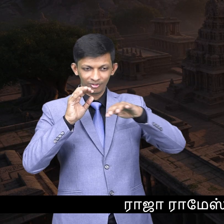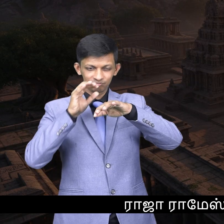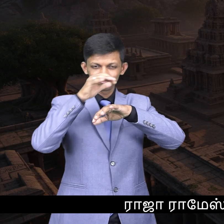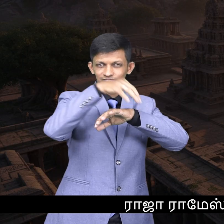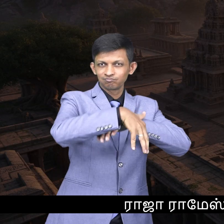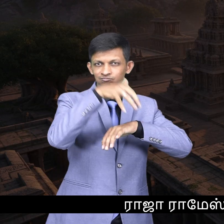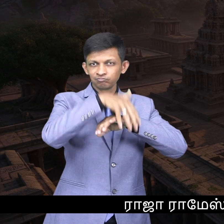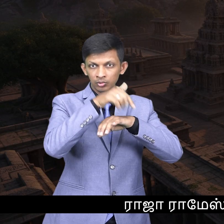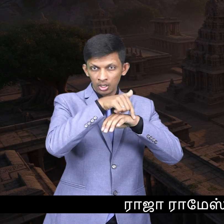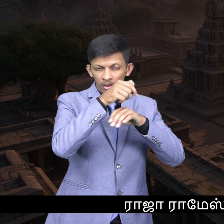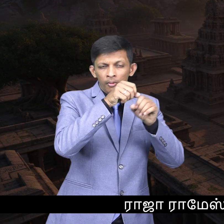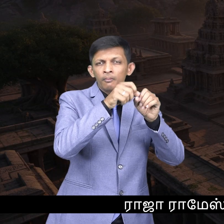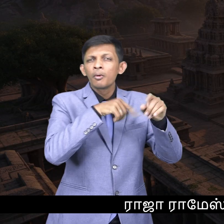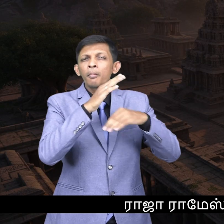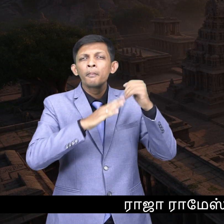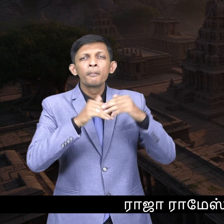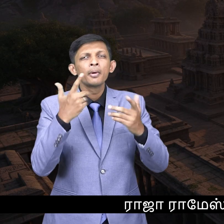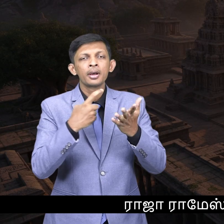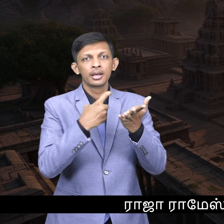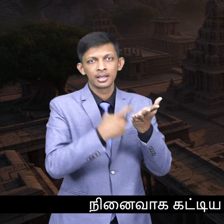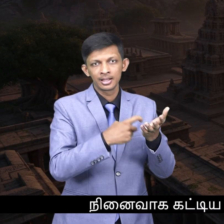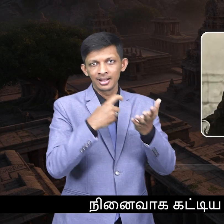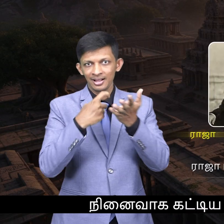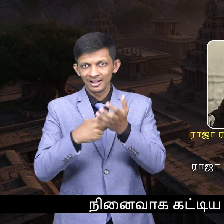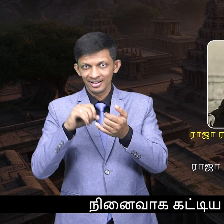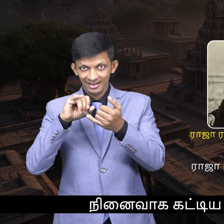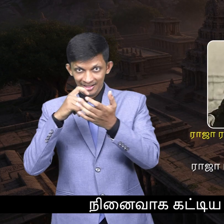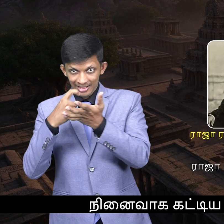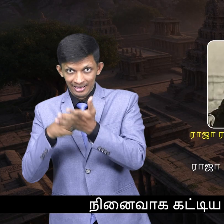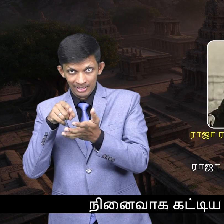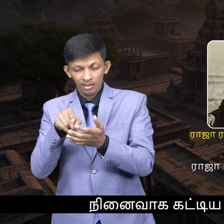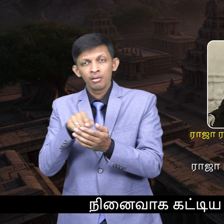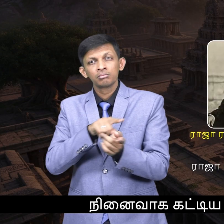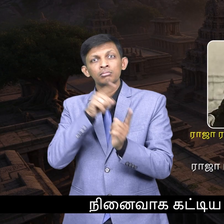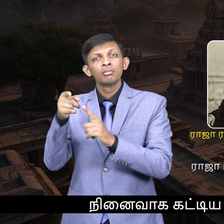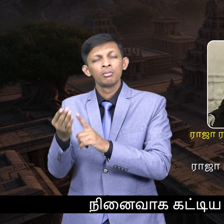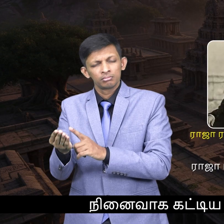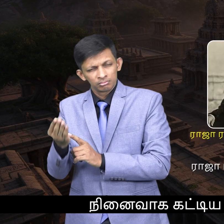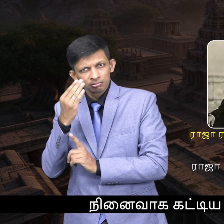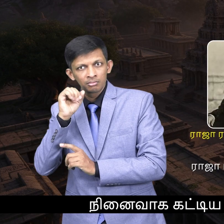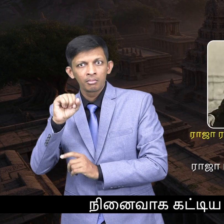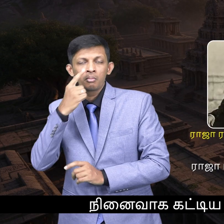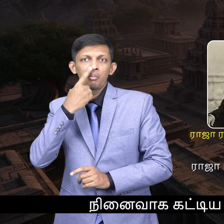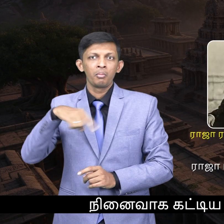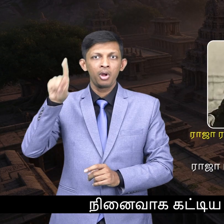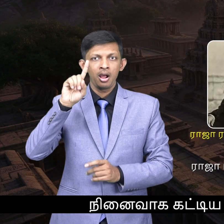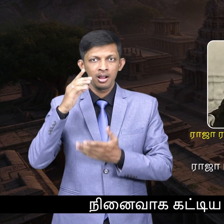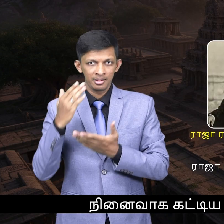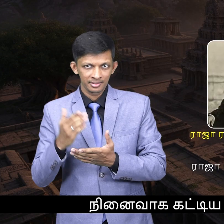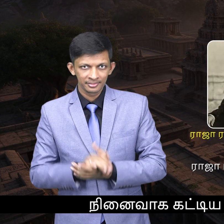ராஜா ராமேஸ்வர ராவ் தனது தாயாரின் நினைவாக கட்டிய சரளா சாகர் ஒரு சிறப்பு குளம்.